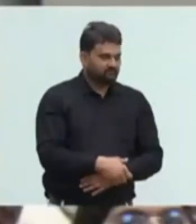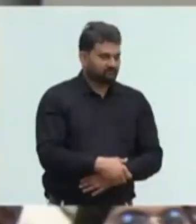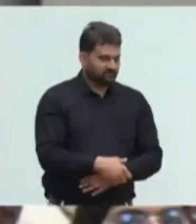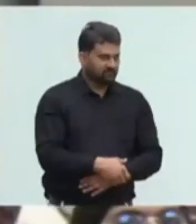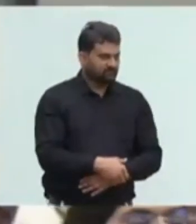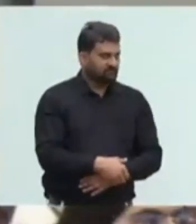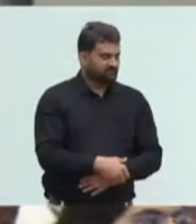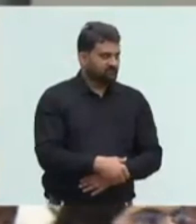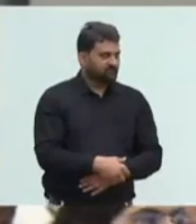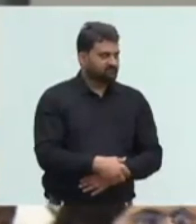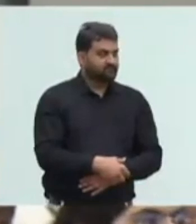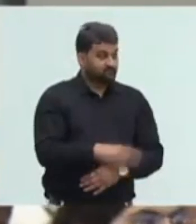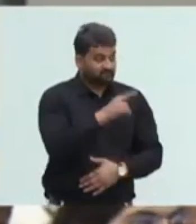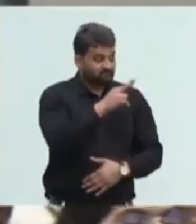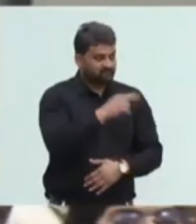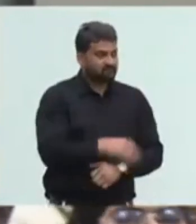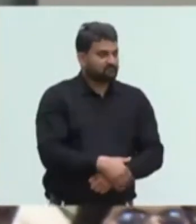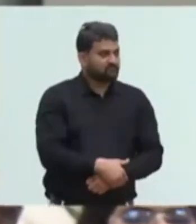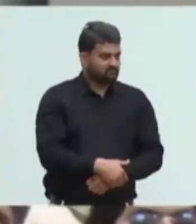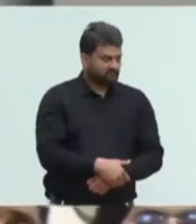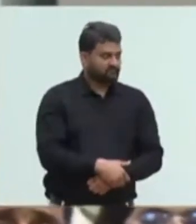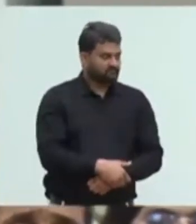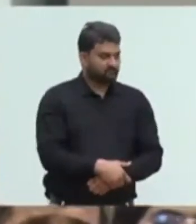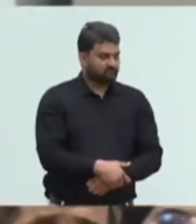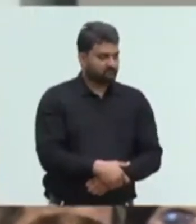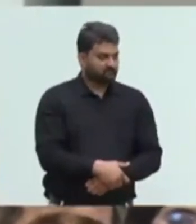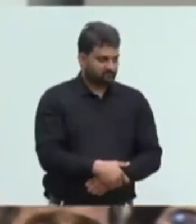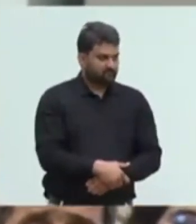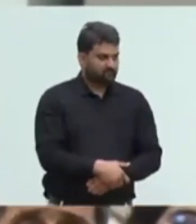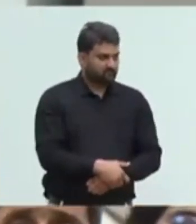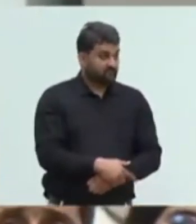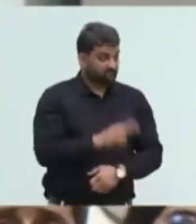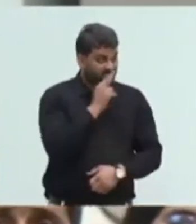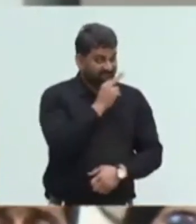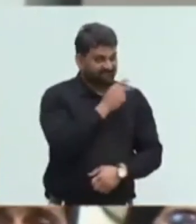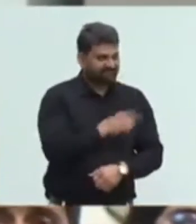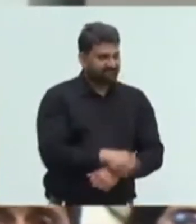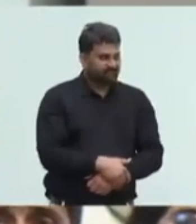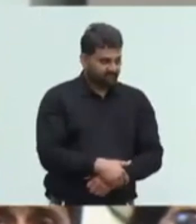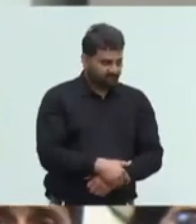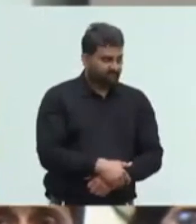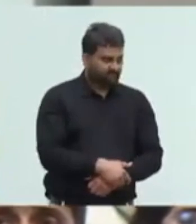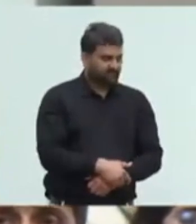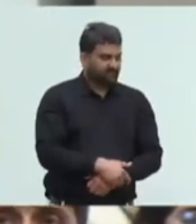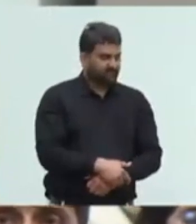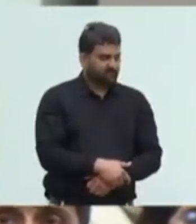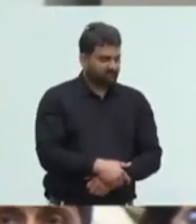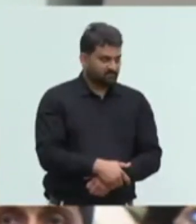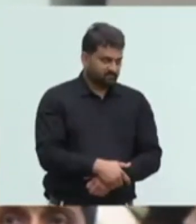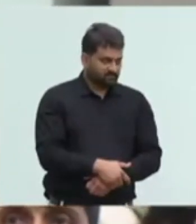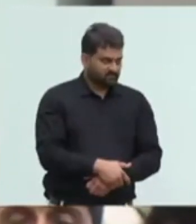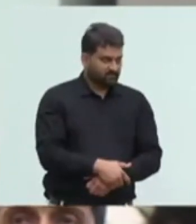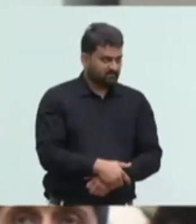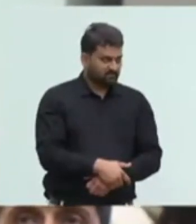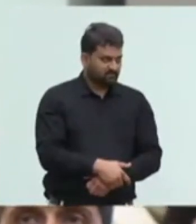हां जी मैं निरंतर और शूटिंग में प्रैक्टिस करता रहा के अनुसार मल्लिका का सपोर्ट